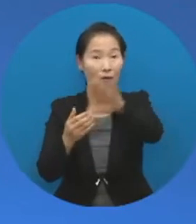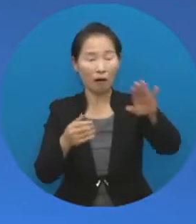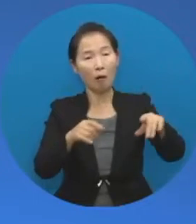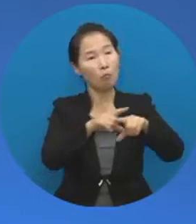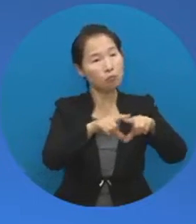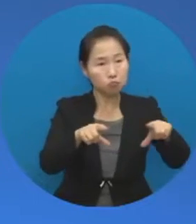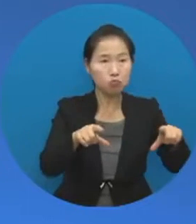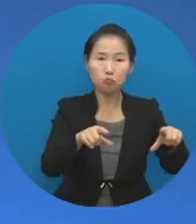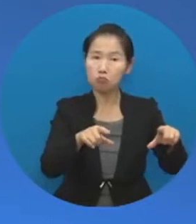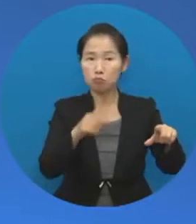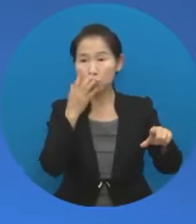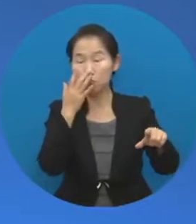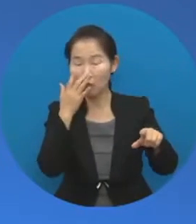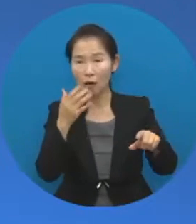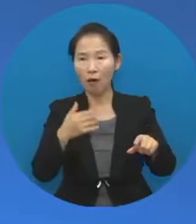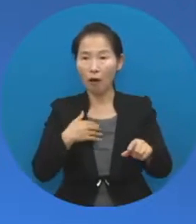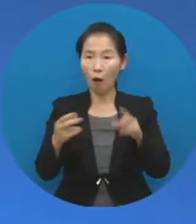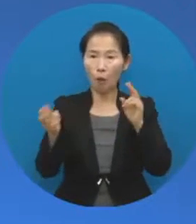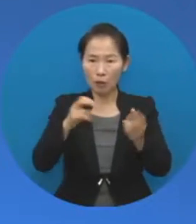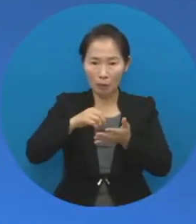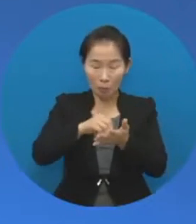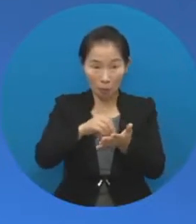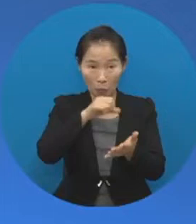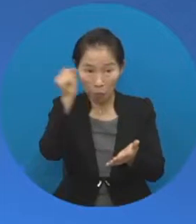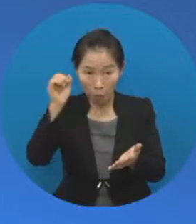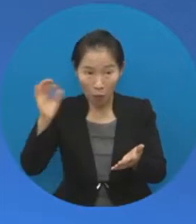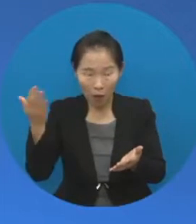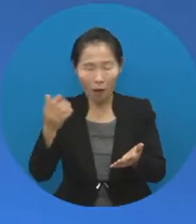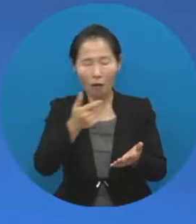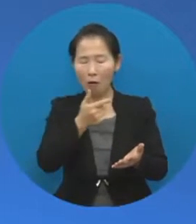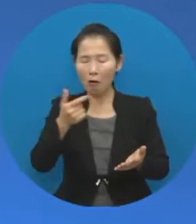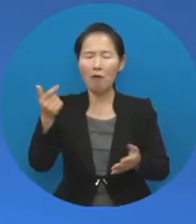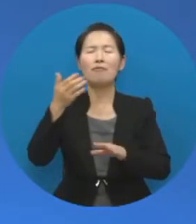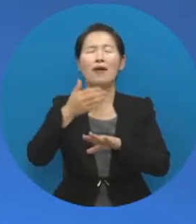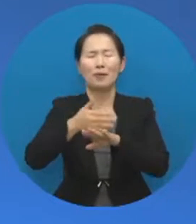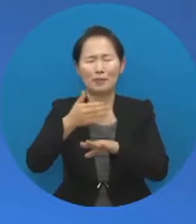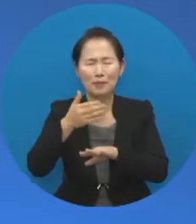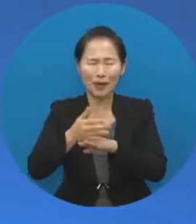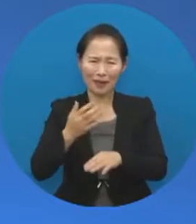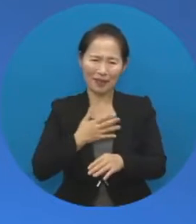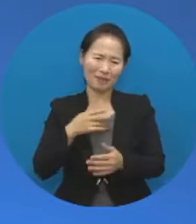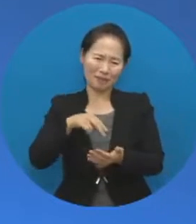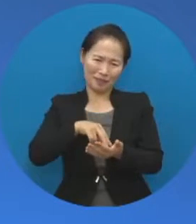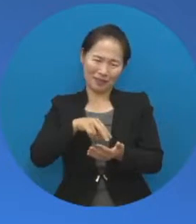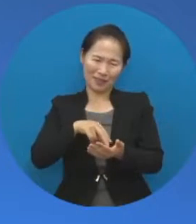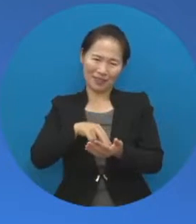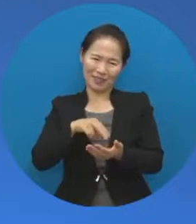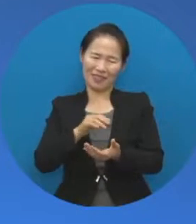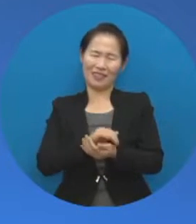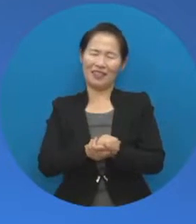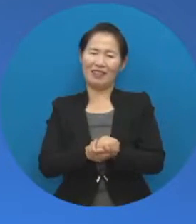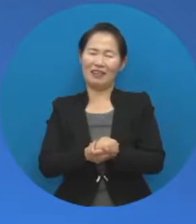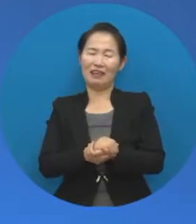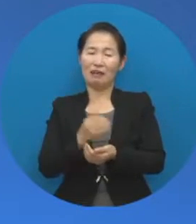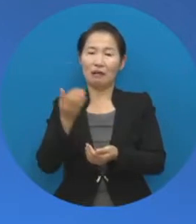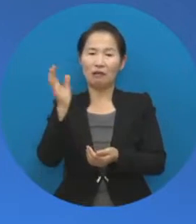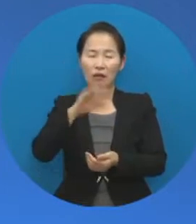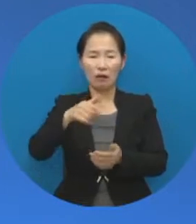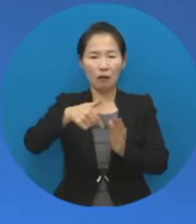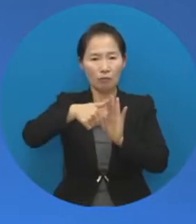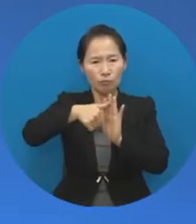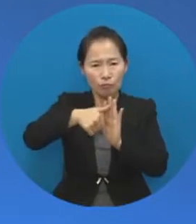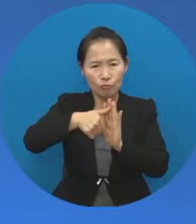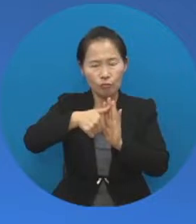저는 회사 다니는 게 너무 감사했거든요. 근데 꿈꾸지 않는 사람, 묵시가 없는 백성은